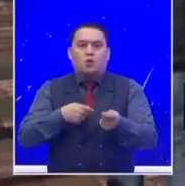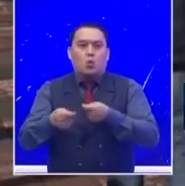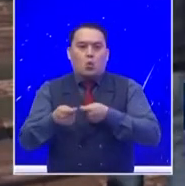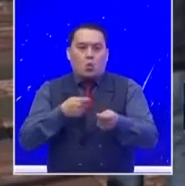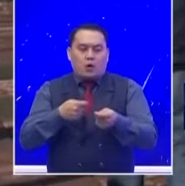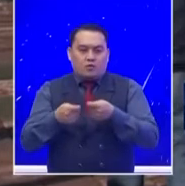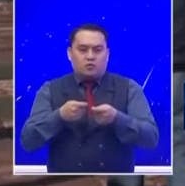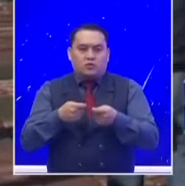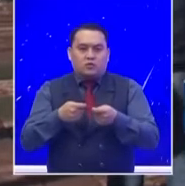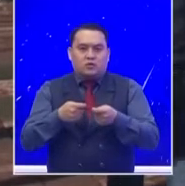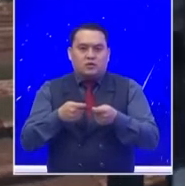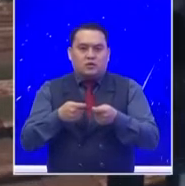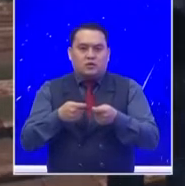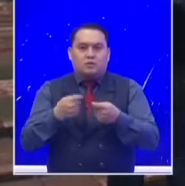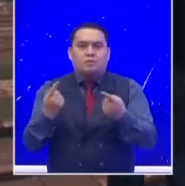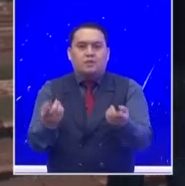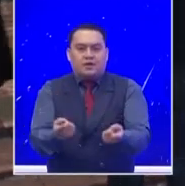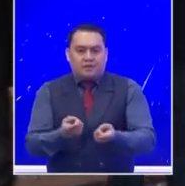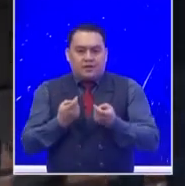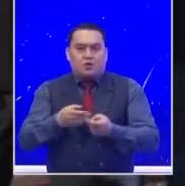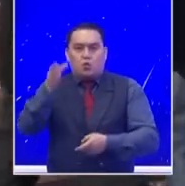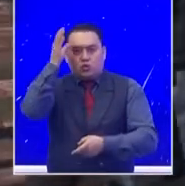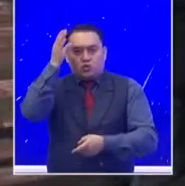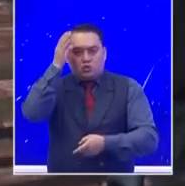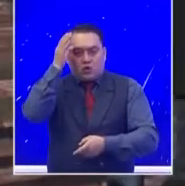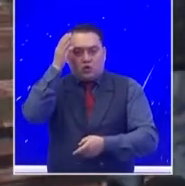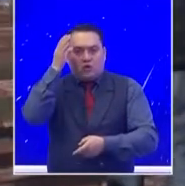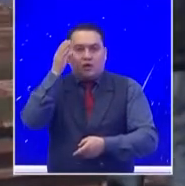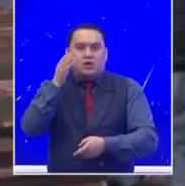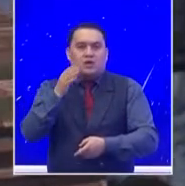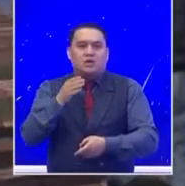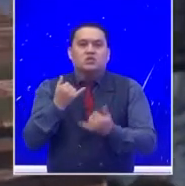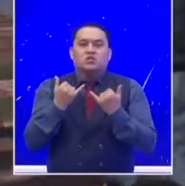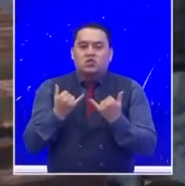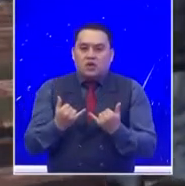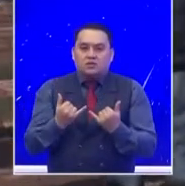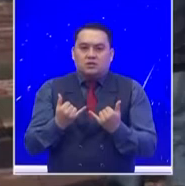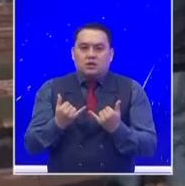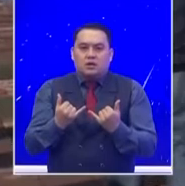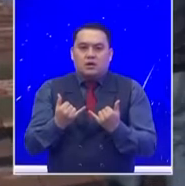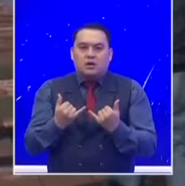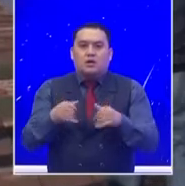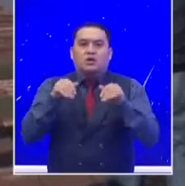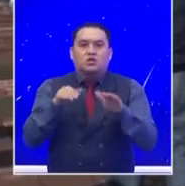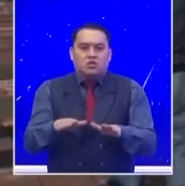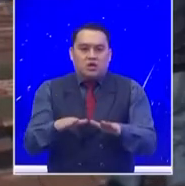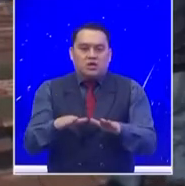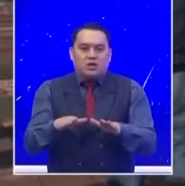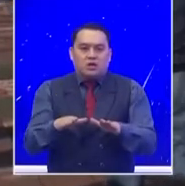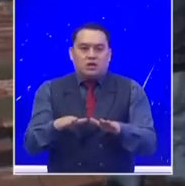руководствуясь этим привлекли ученых-востоковедов, и в настоящее время принято решение о